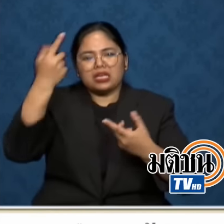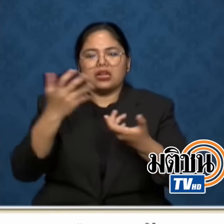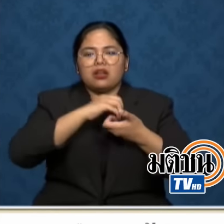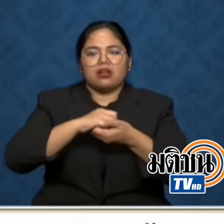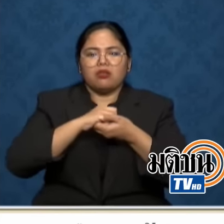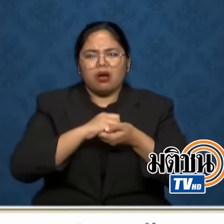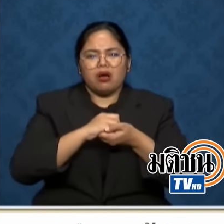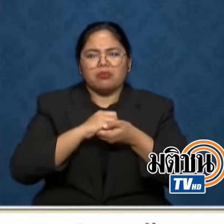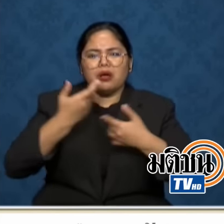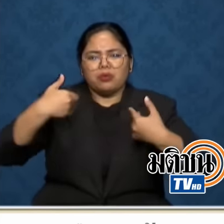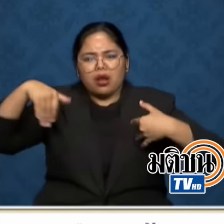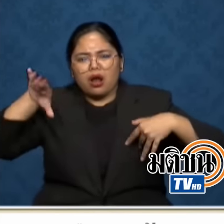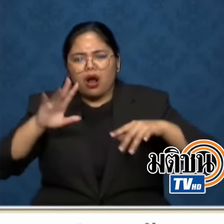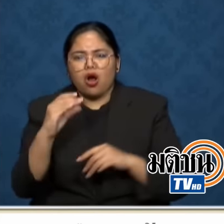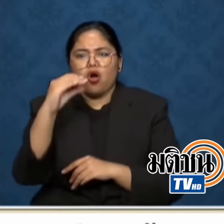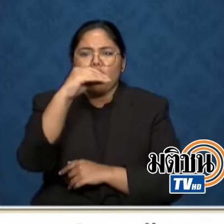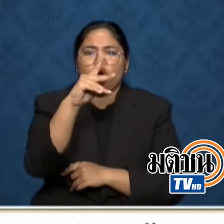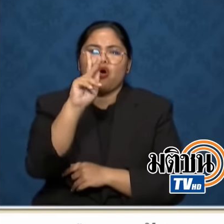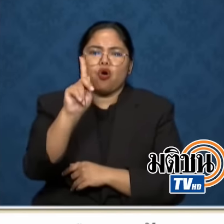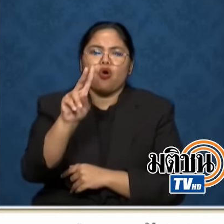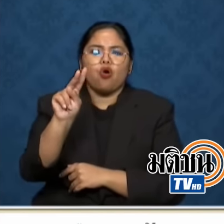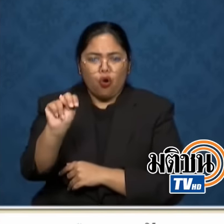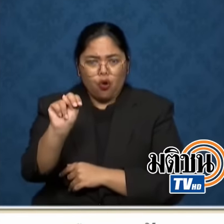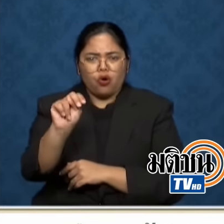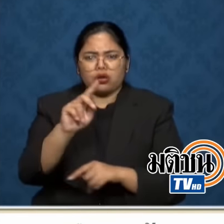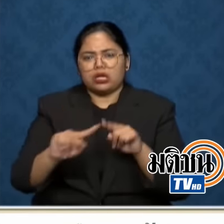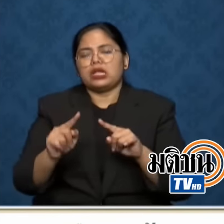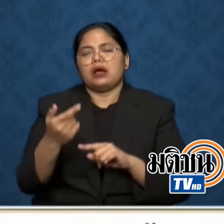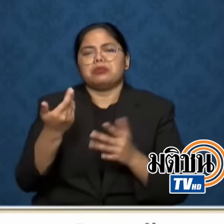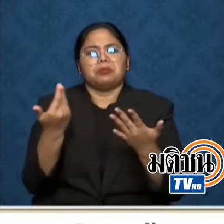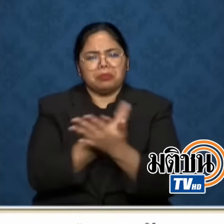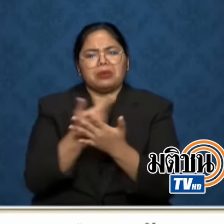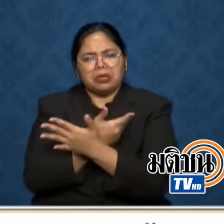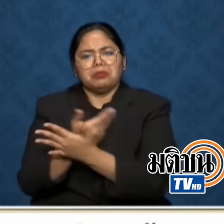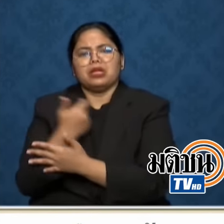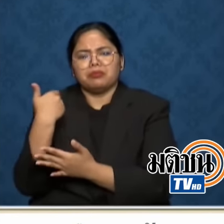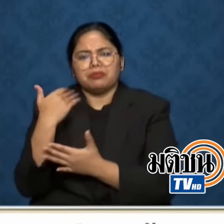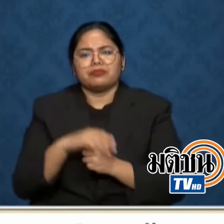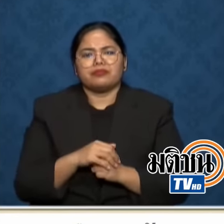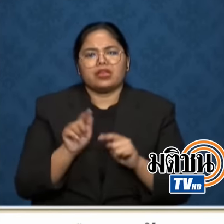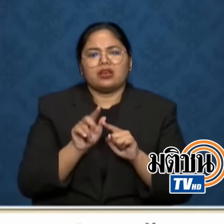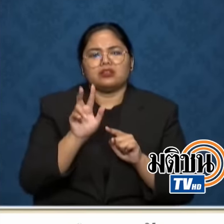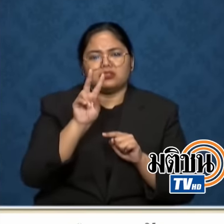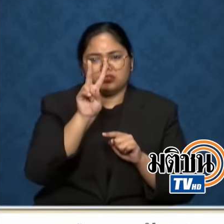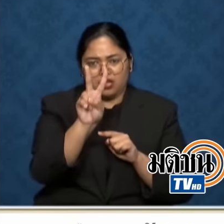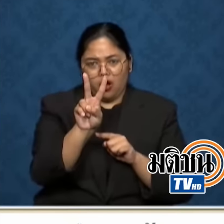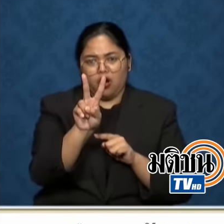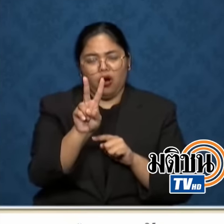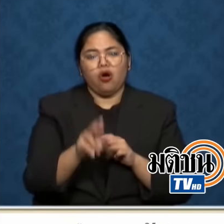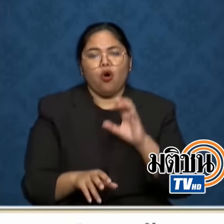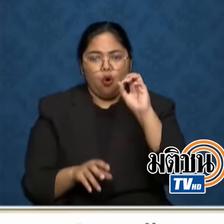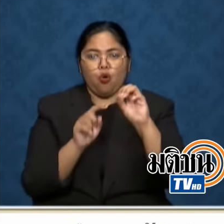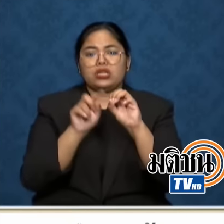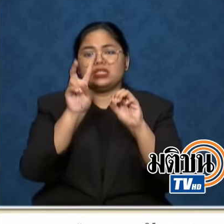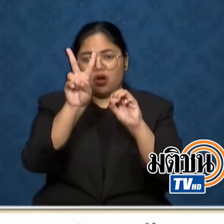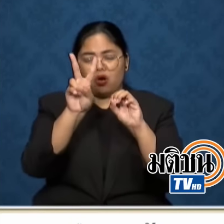ในอดีตครับมีการลื่นไหลทางวัฒนธรรมทั้งสิ้นโอที่สอง opportunity ครับคล้ายๆกับทางนโยบายของท่านเลยครับผมว่าเ